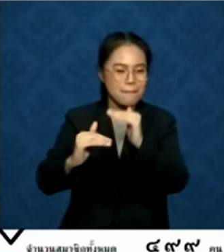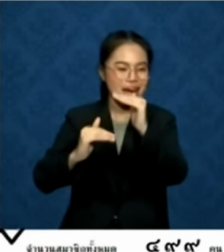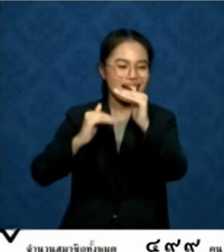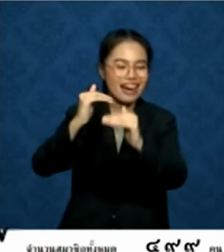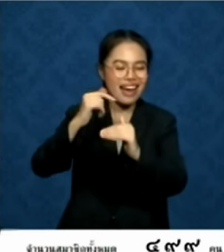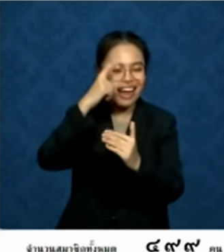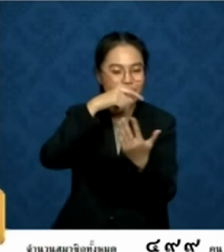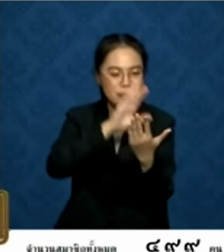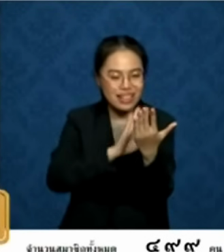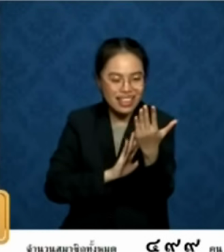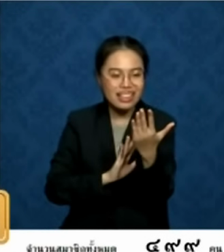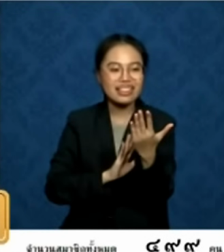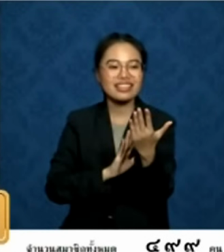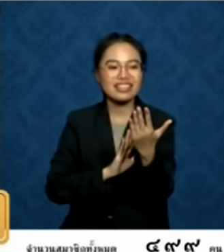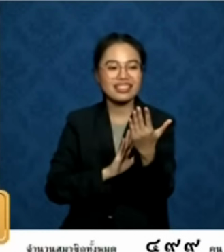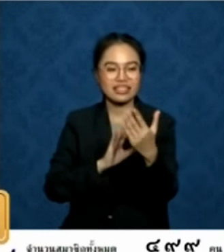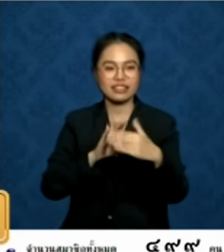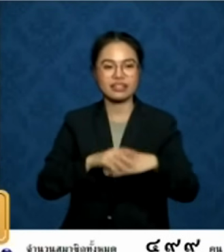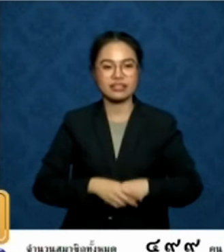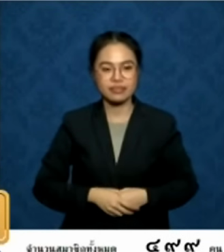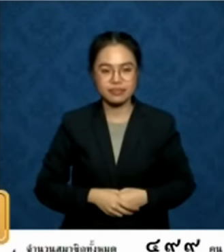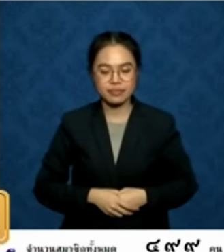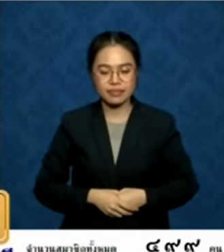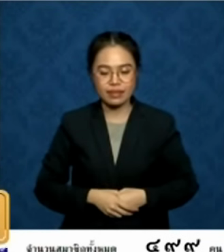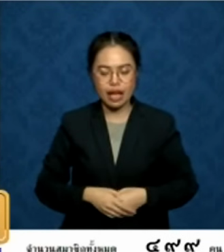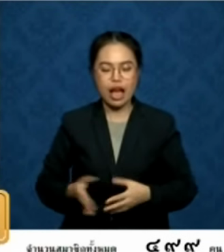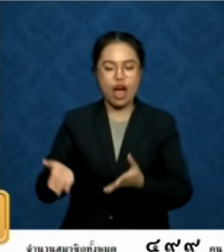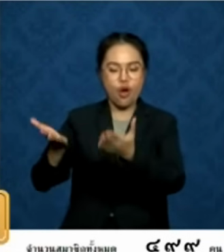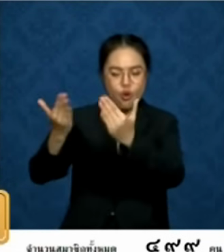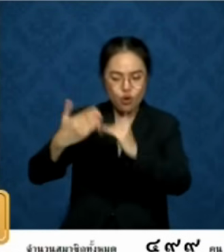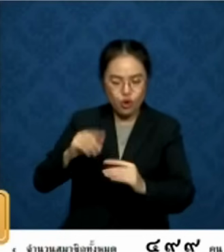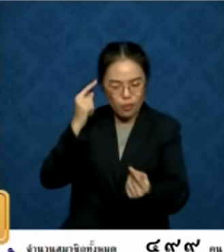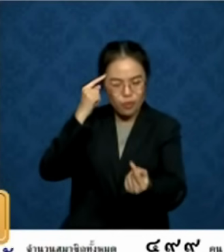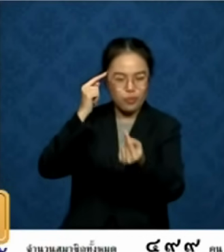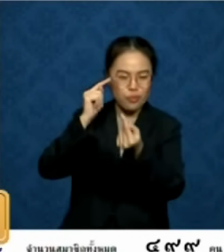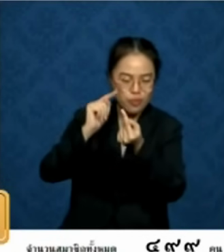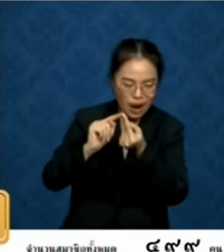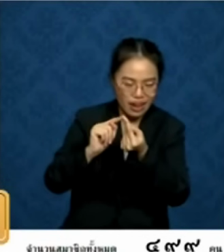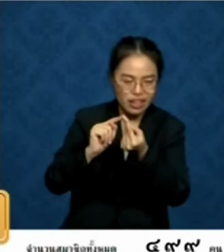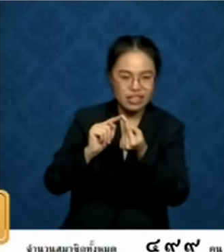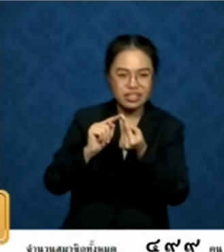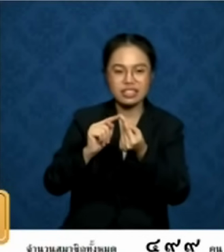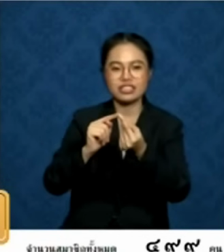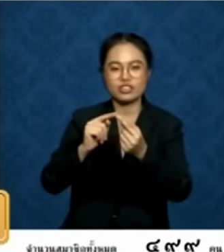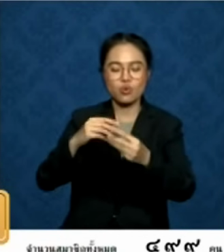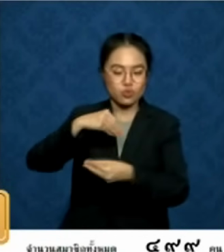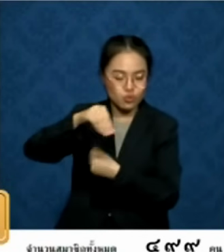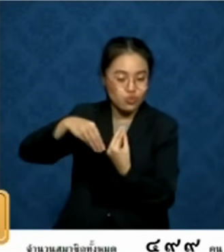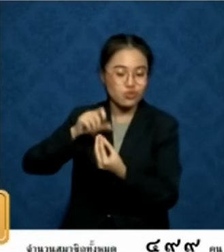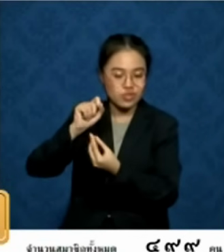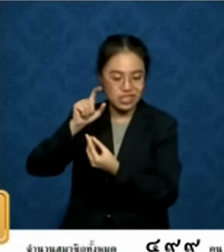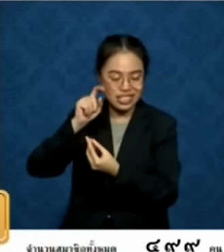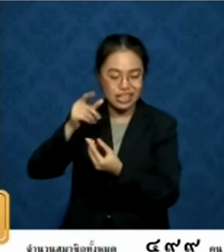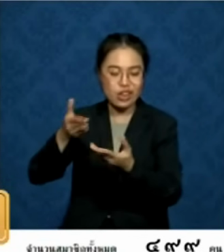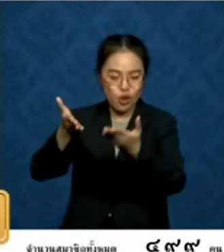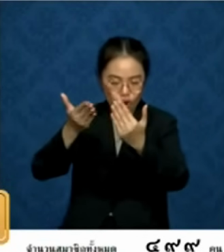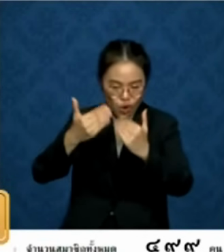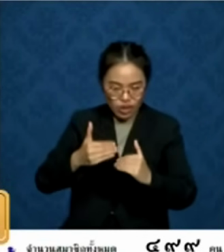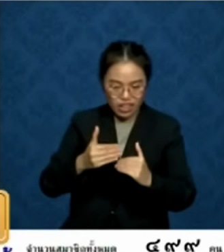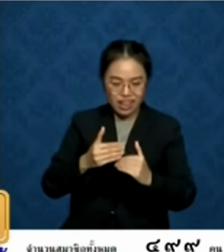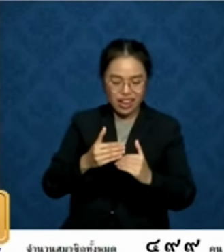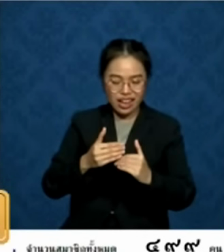ทศจากการปรับลดเป้าหมายการเจริญเติบโตทางเศรษฐกิจที่เกิดขึ้นจนลงมาเหลือเพียงร้อ